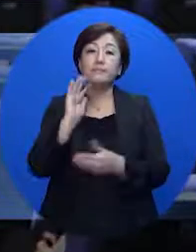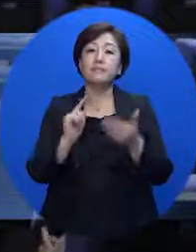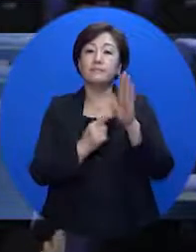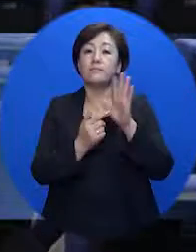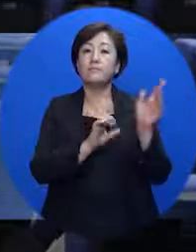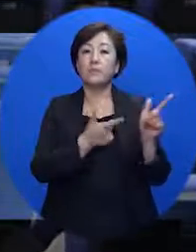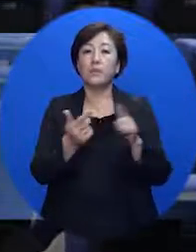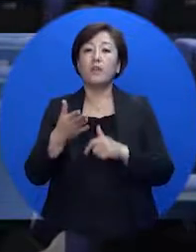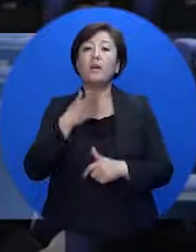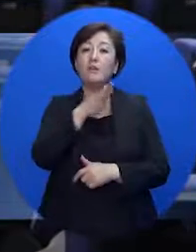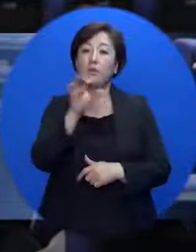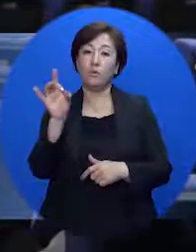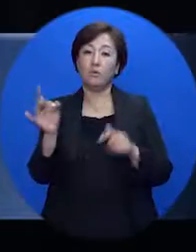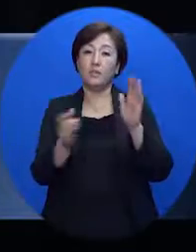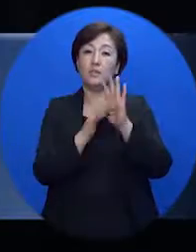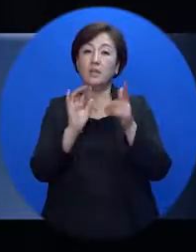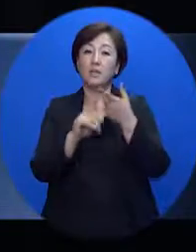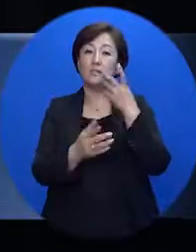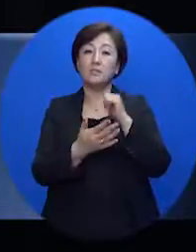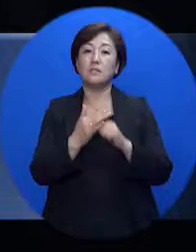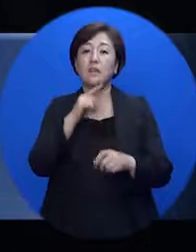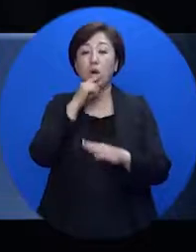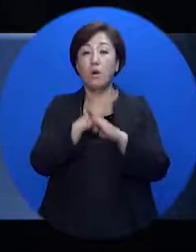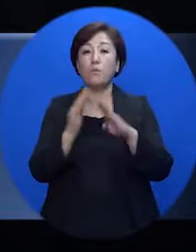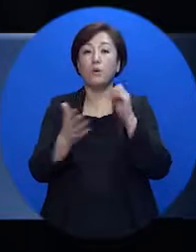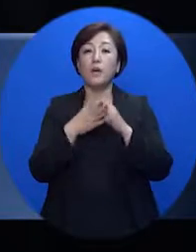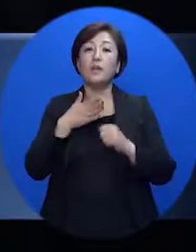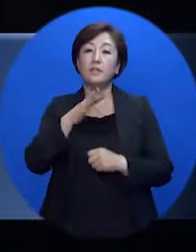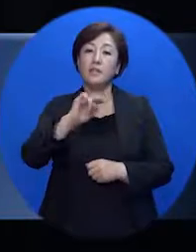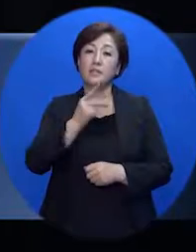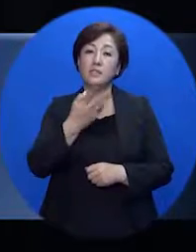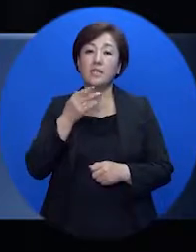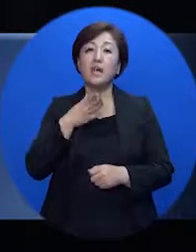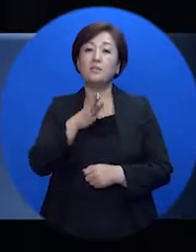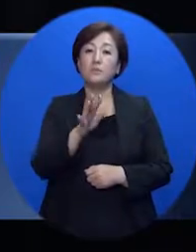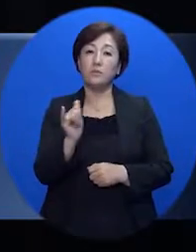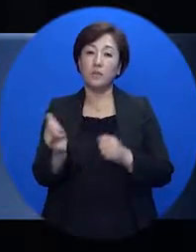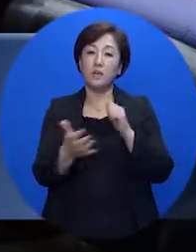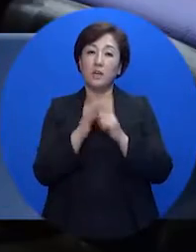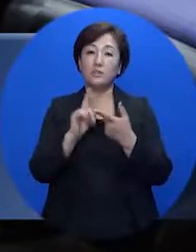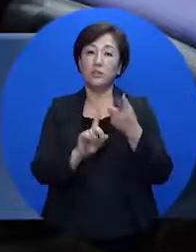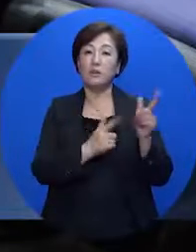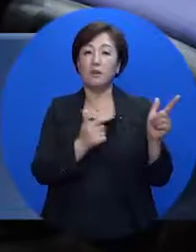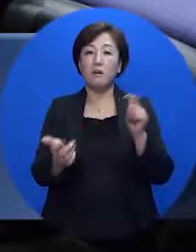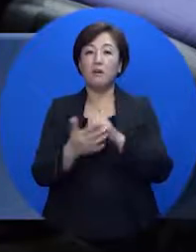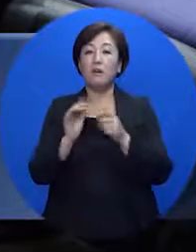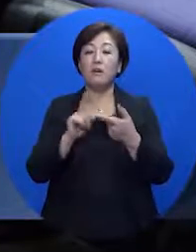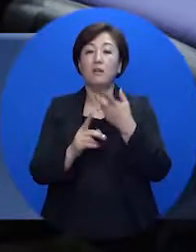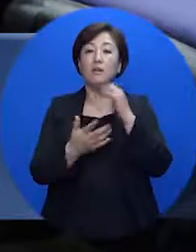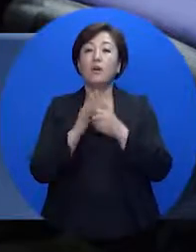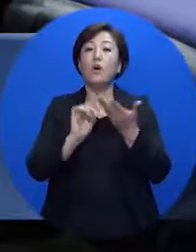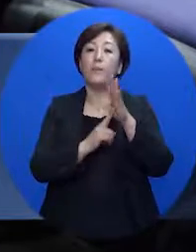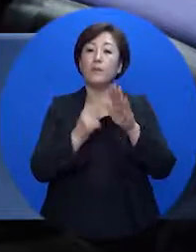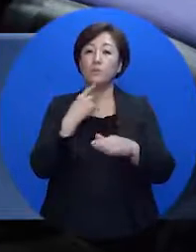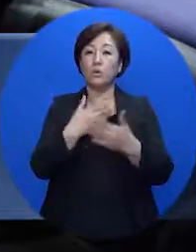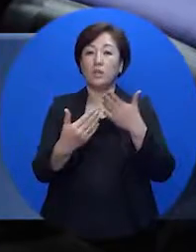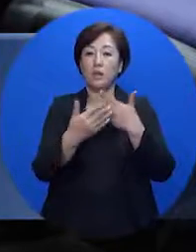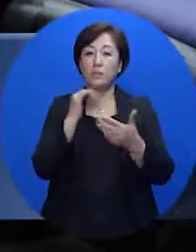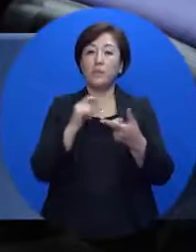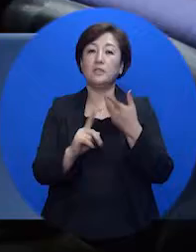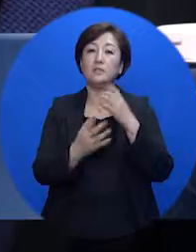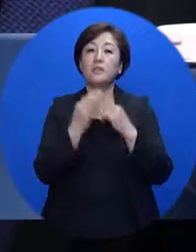강사는 각종 언론 미디어 매체에서 북한 관련 시사 전문가로서 다양한 방송활동 경력을 가지고 있는